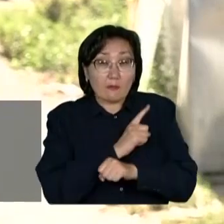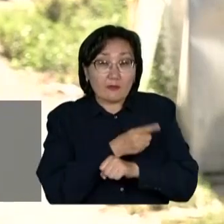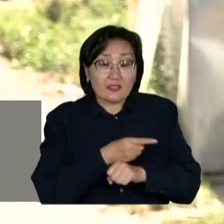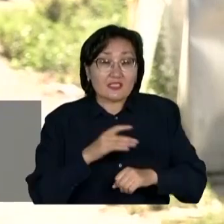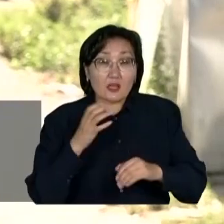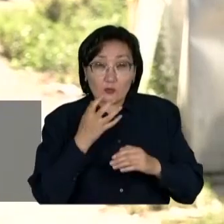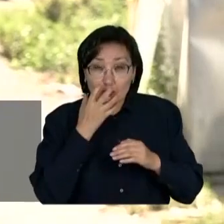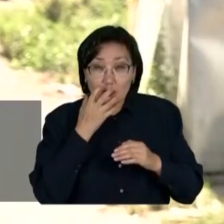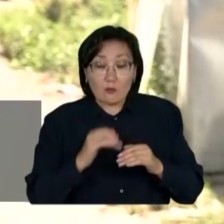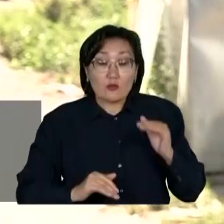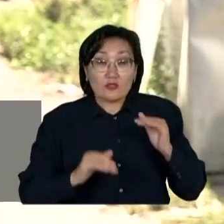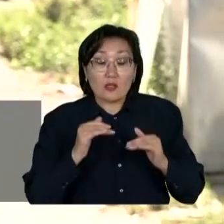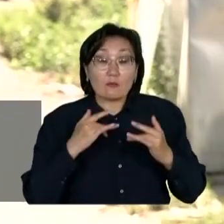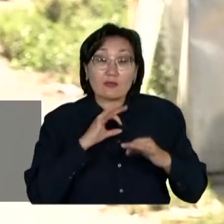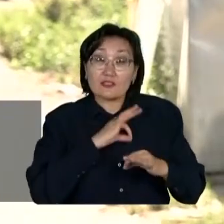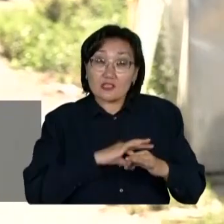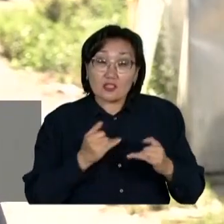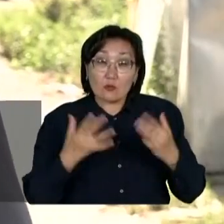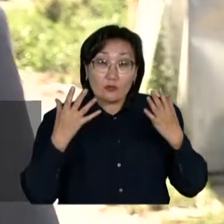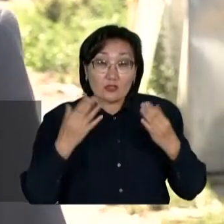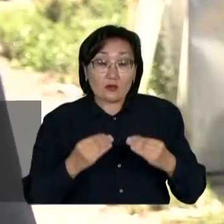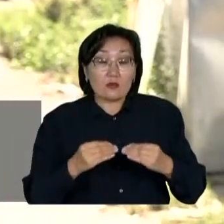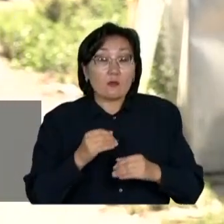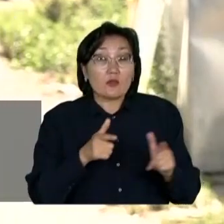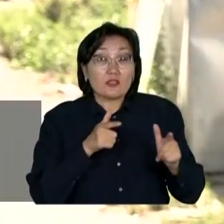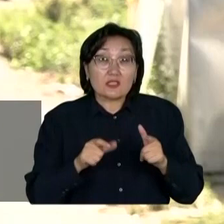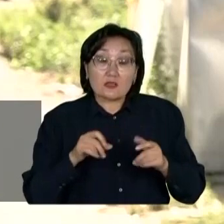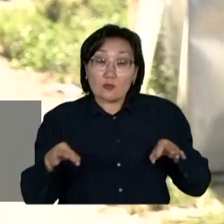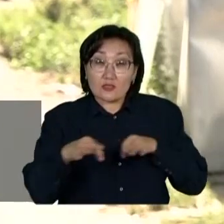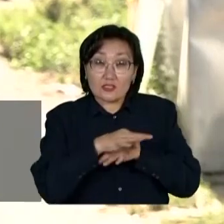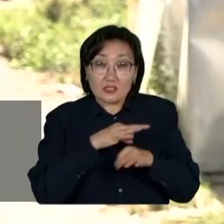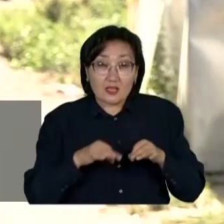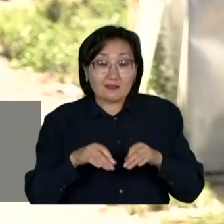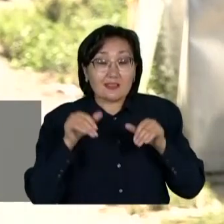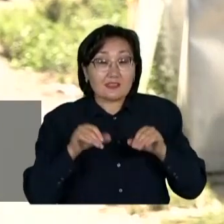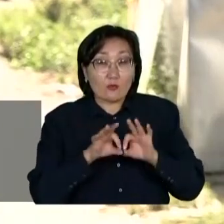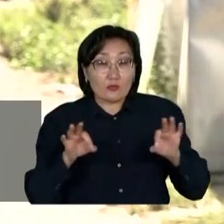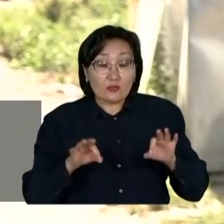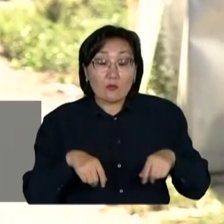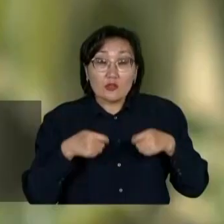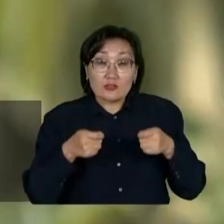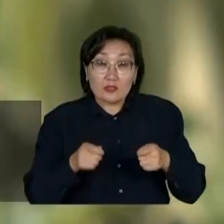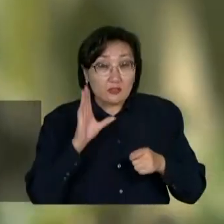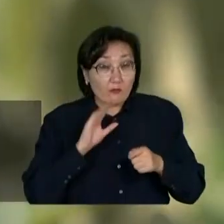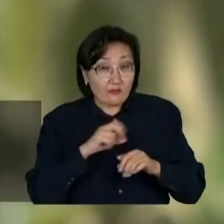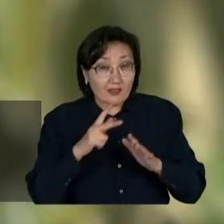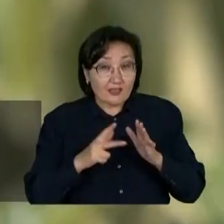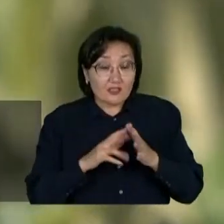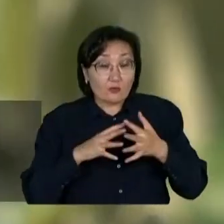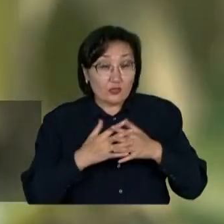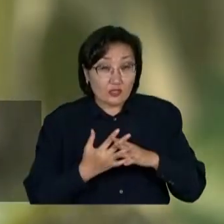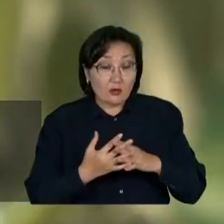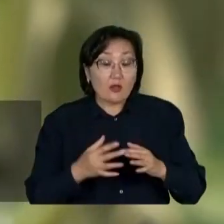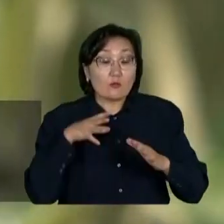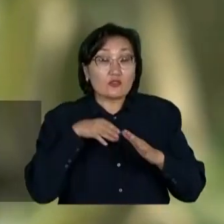нагреве, потому что высокое потребление. На сегодняшний день разрабатывается проект Каскеленского трубопровода. Будет подана вода в 18 населенных пунктах, в